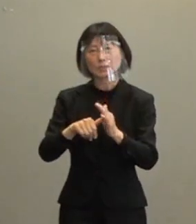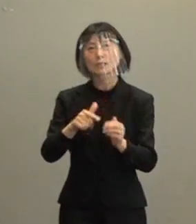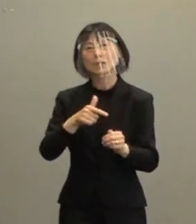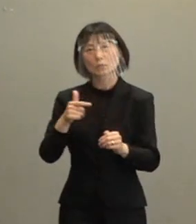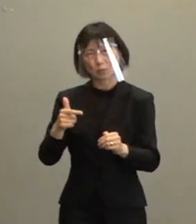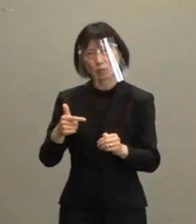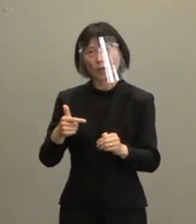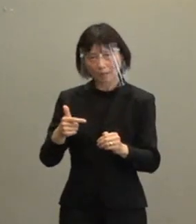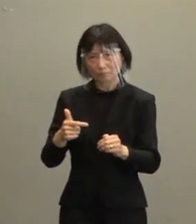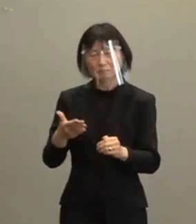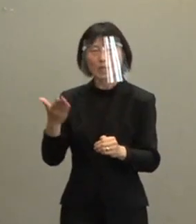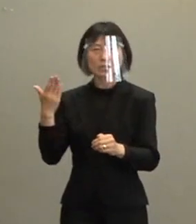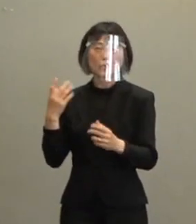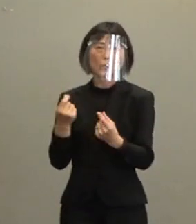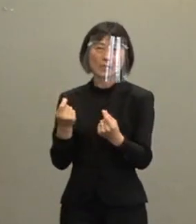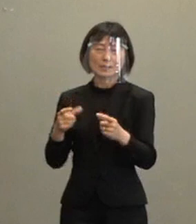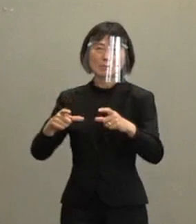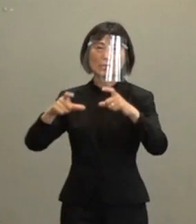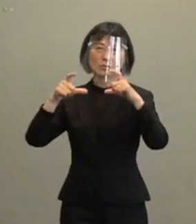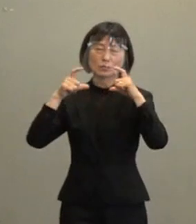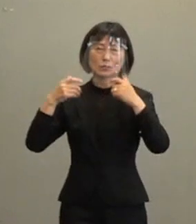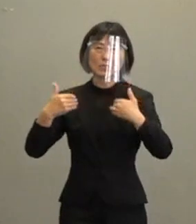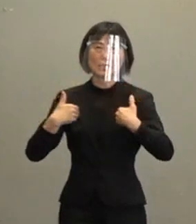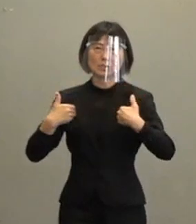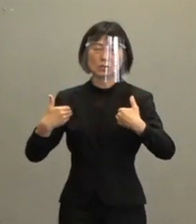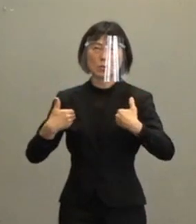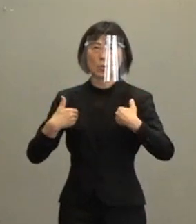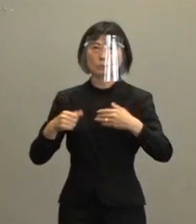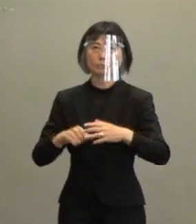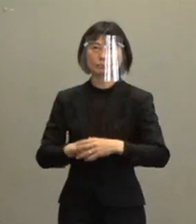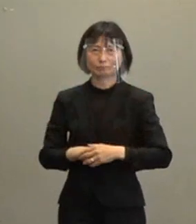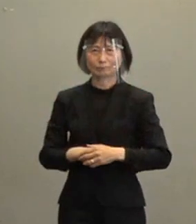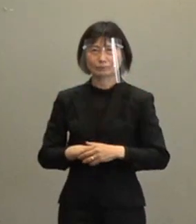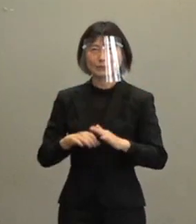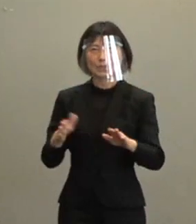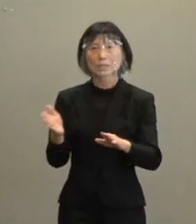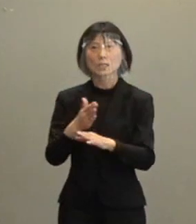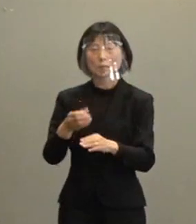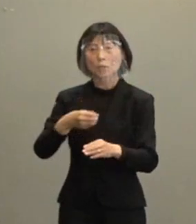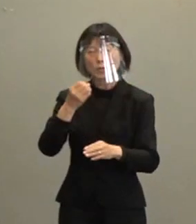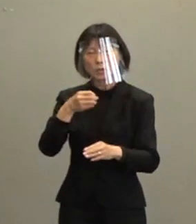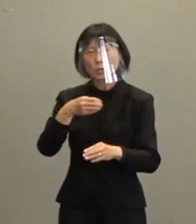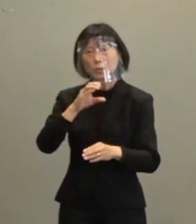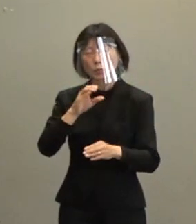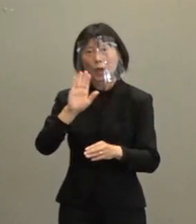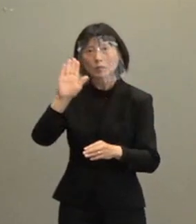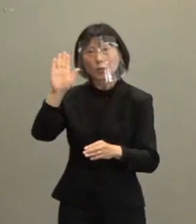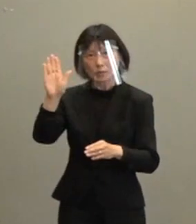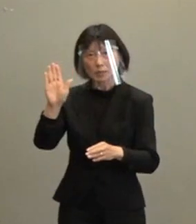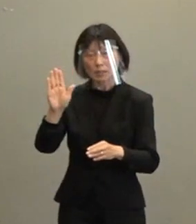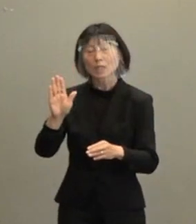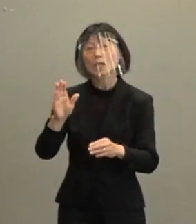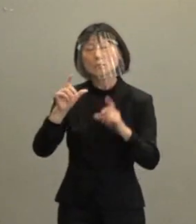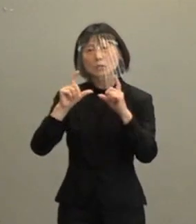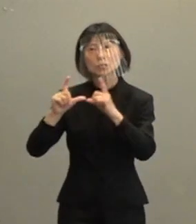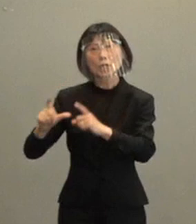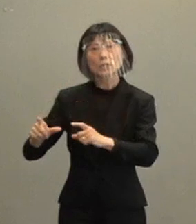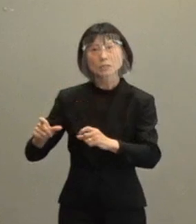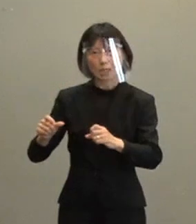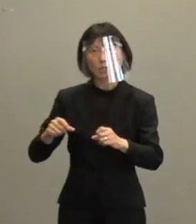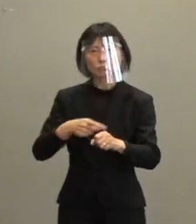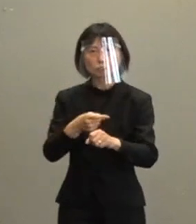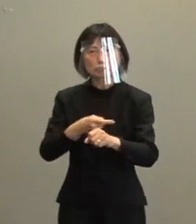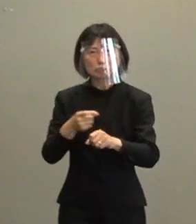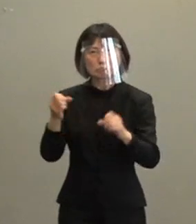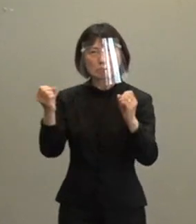には従前と同様にマスクの着用が必要であります。最近でも飲食時や飲食後にマスクなしで長時間会話をし